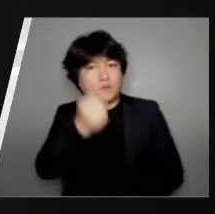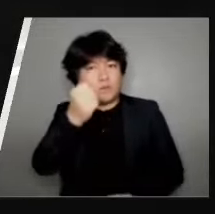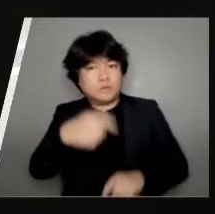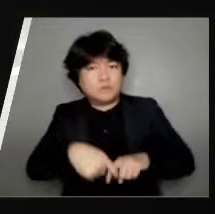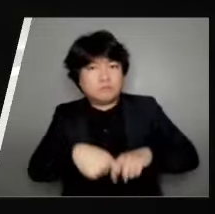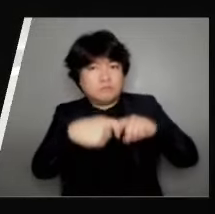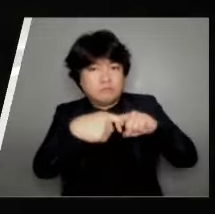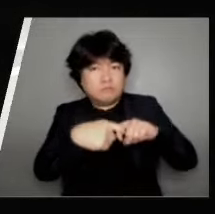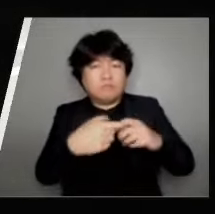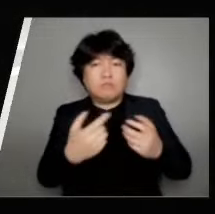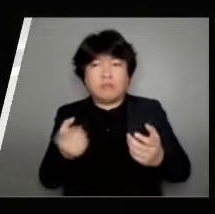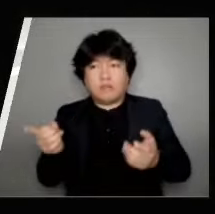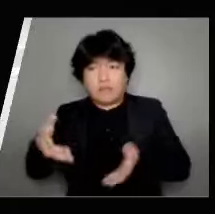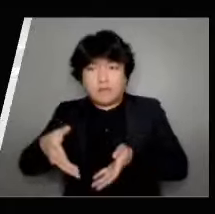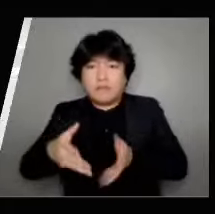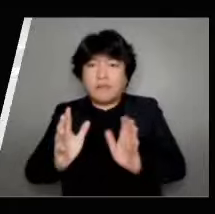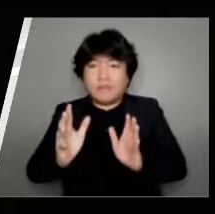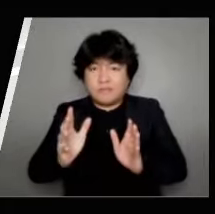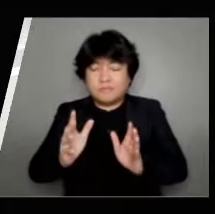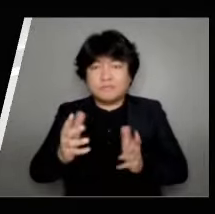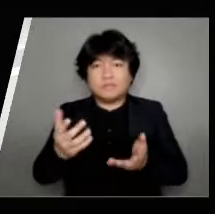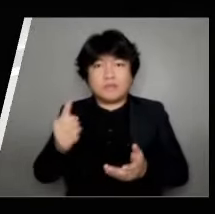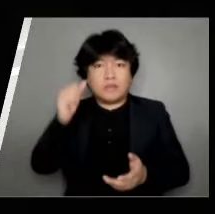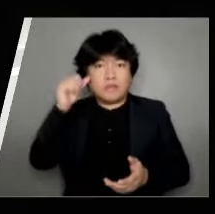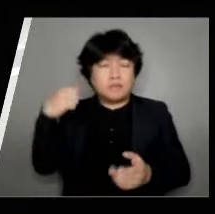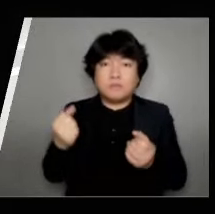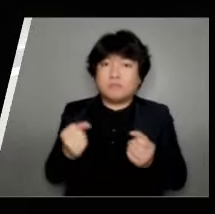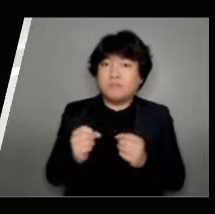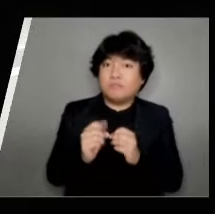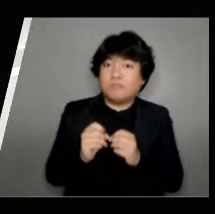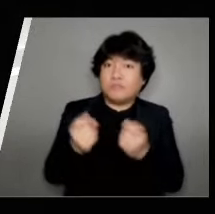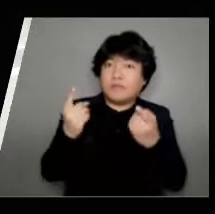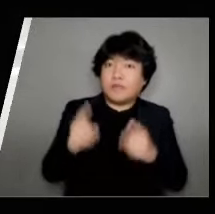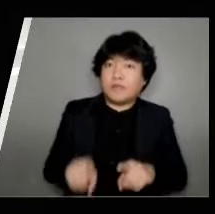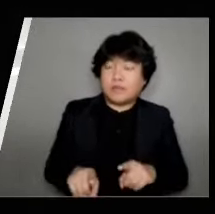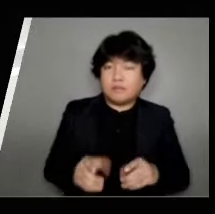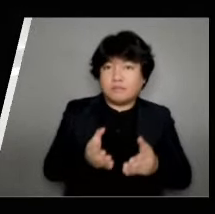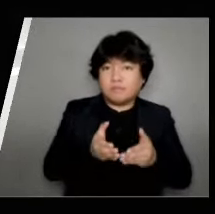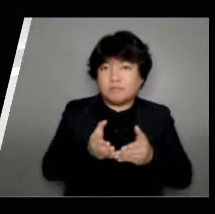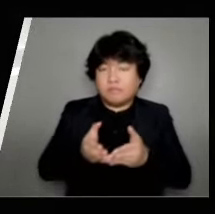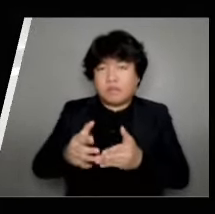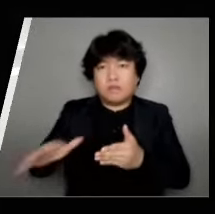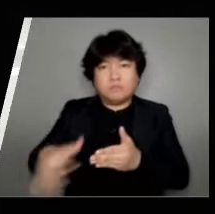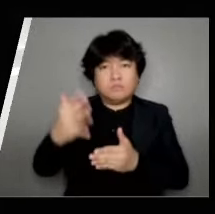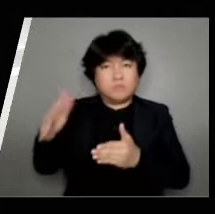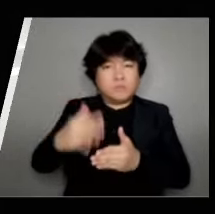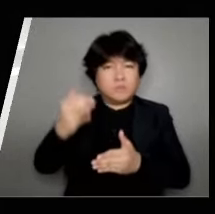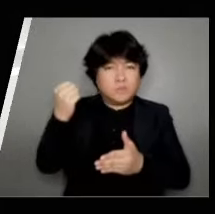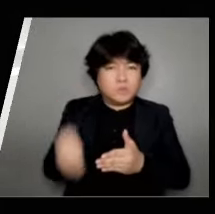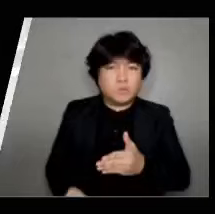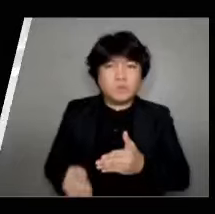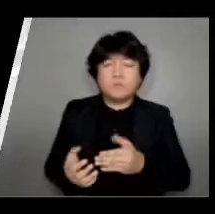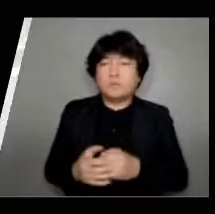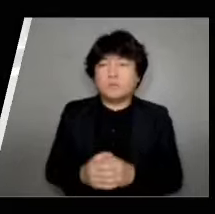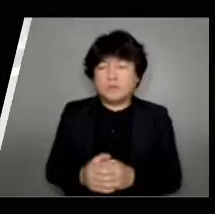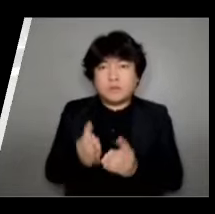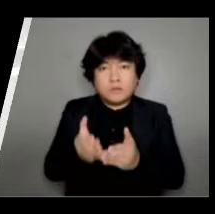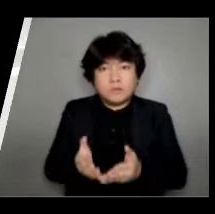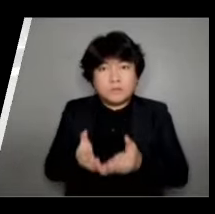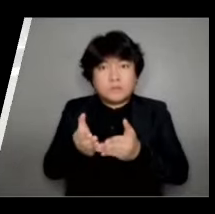bandang Nasugbo, sinalubong sila ng malalaking alon at malakas na agos ng tubig. Sinubukan pa raw sumirong ng barko bago bumalik sa